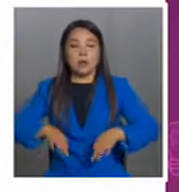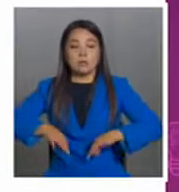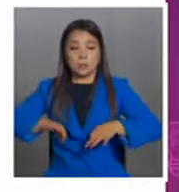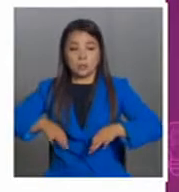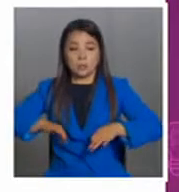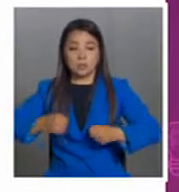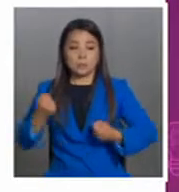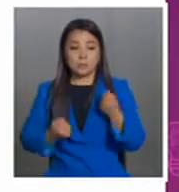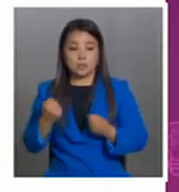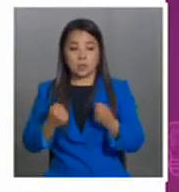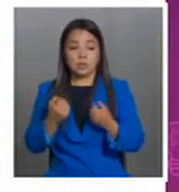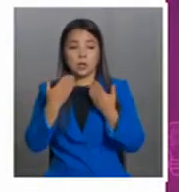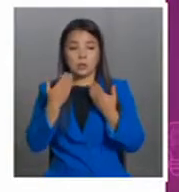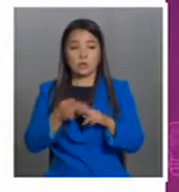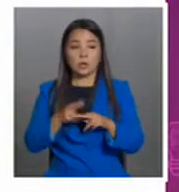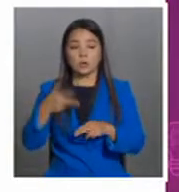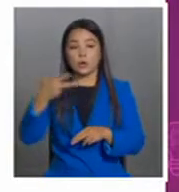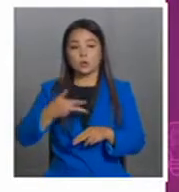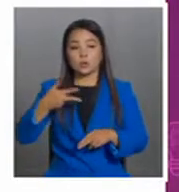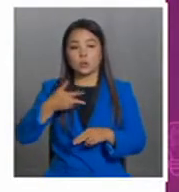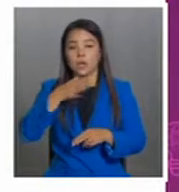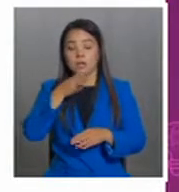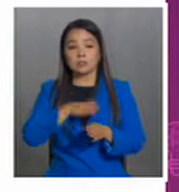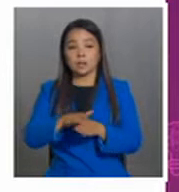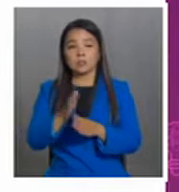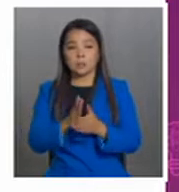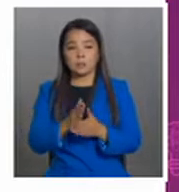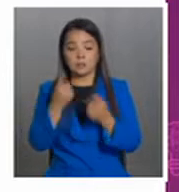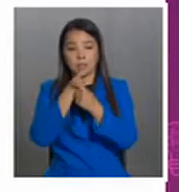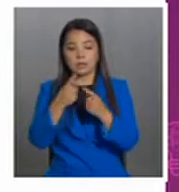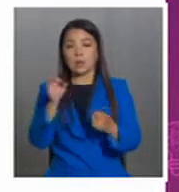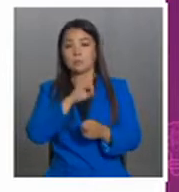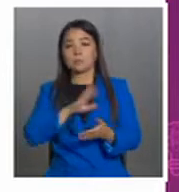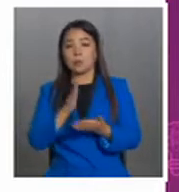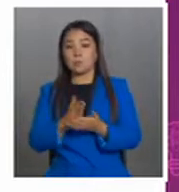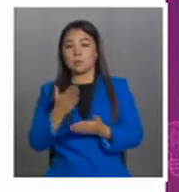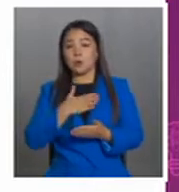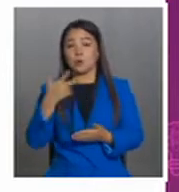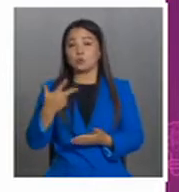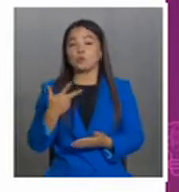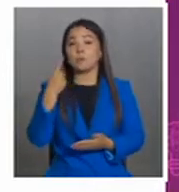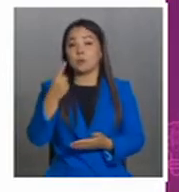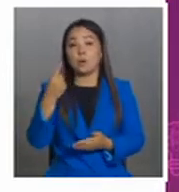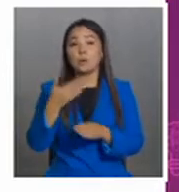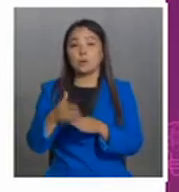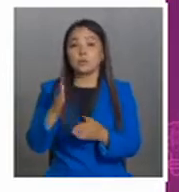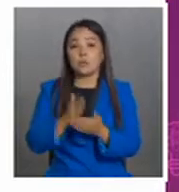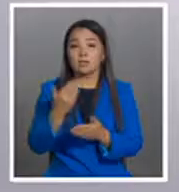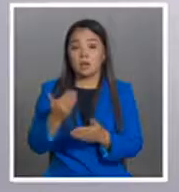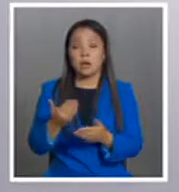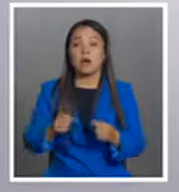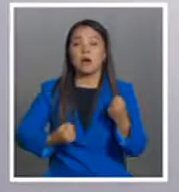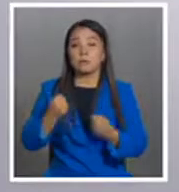автомобильдің 3 сағатта барлық жолды жүріп өтетін туралы ақпаратты пайдаланып, біз 3-тен 1 бөлшегімен